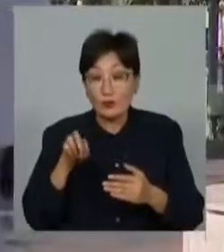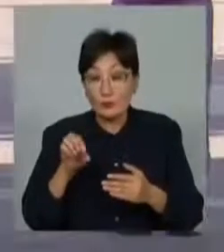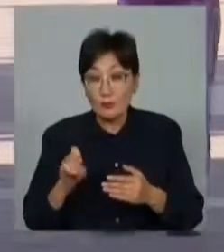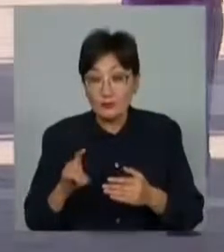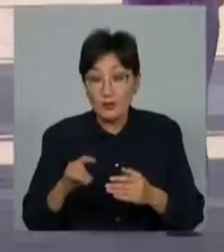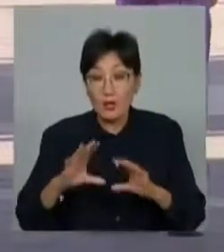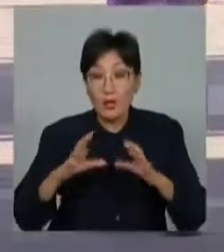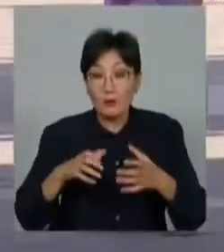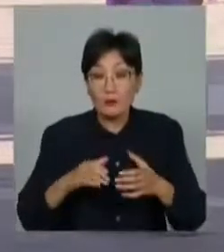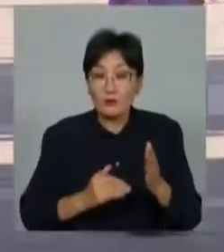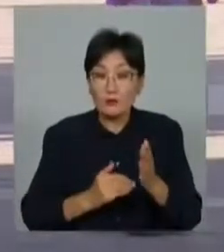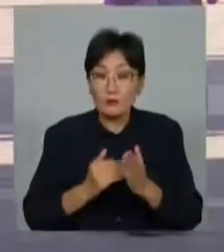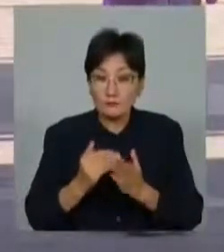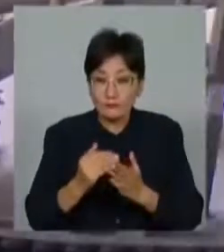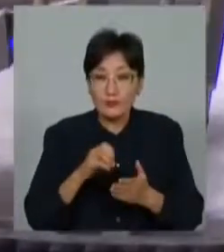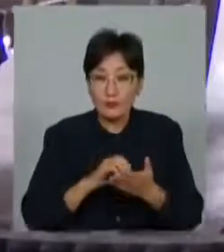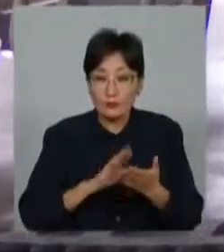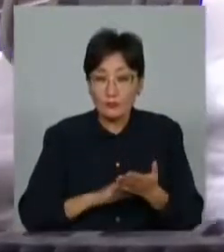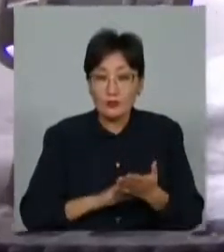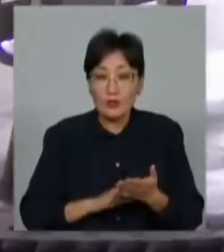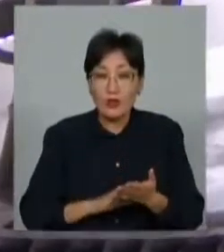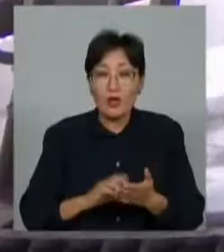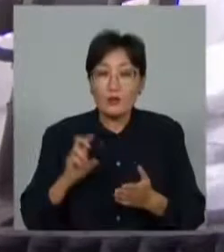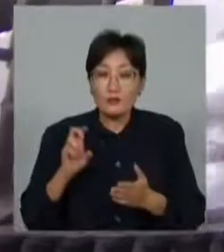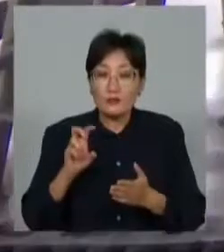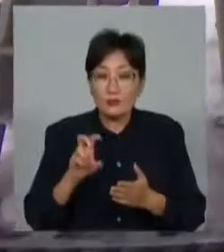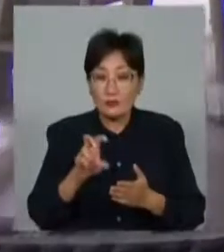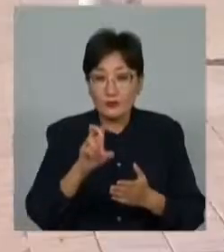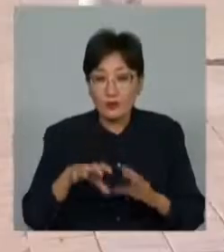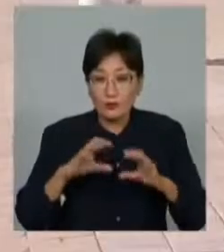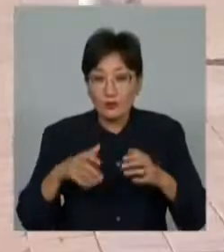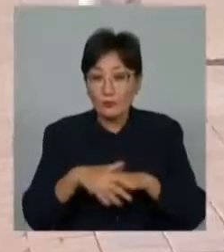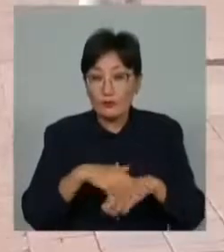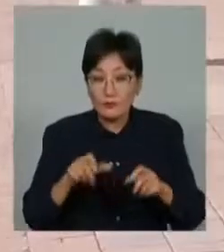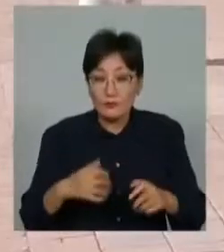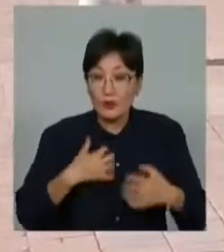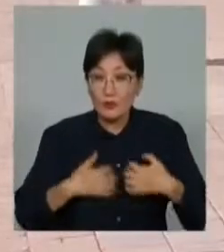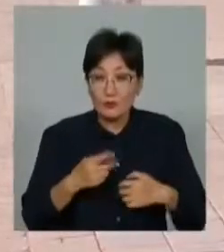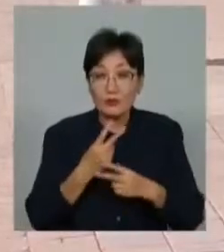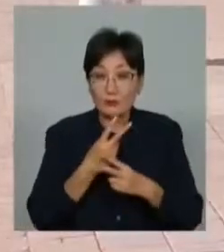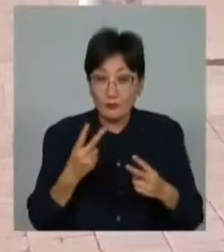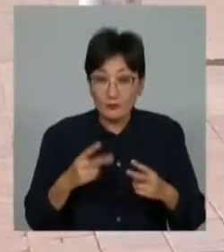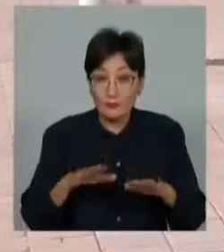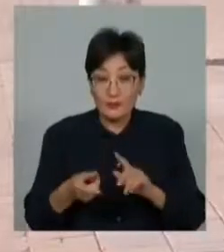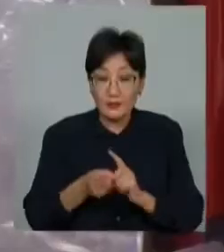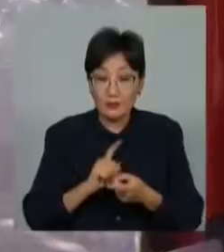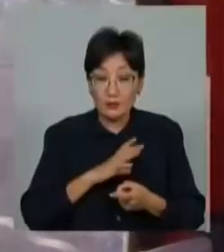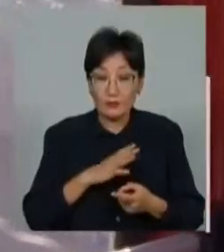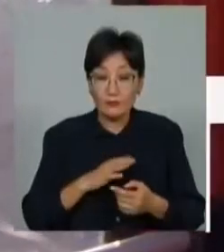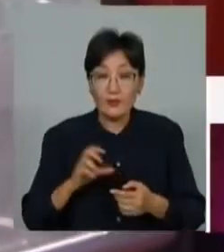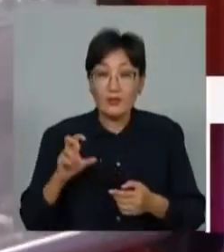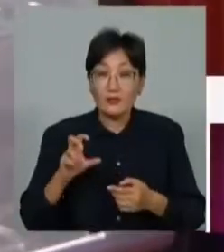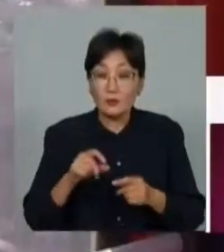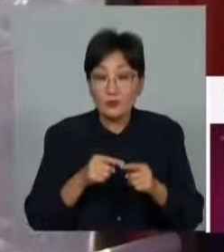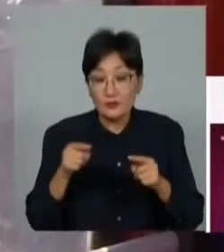өзі әлемдік рекордтардан көш бастап тұр. Мұндағы аспалы жолда ел және жаһан жұрты асыға келетін мекенге айналып үлгерді. Бұл аспалы